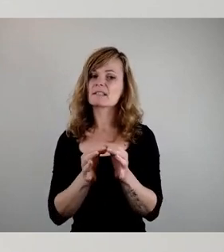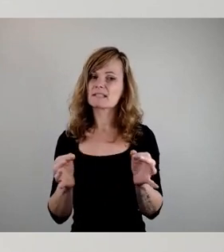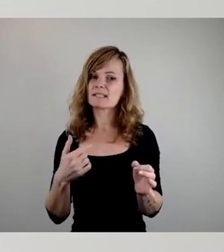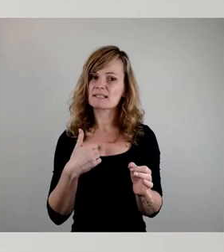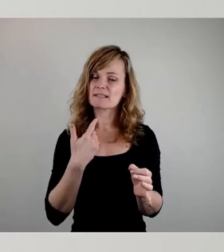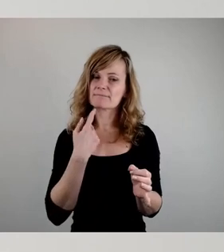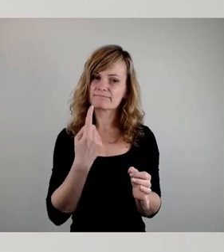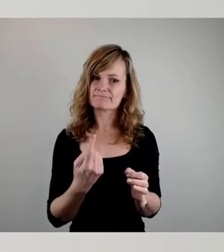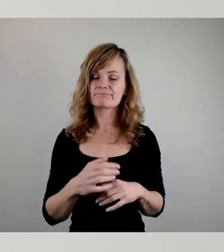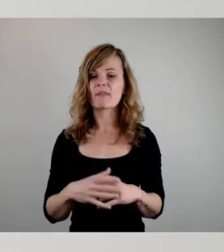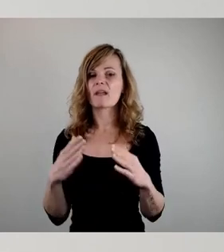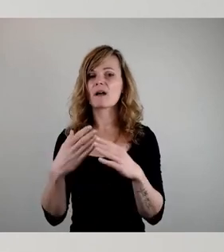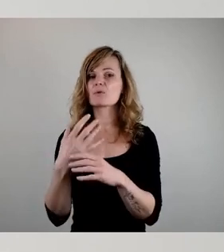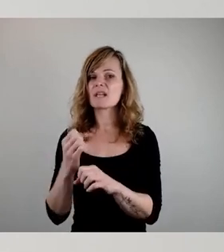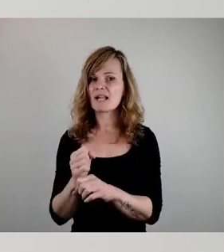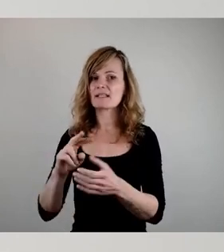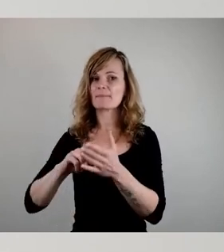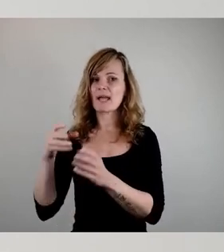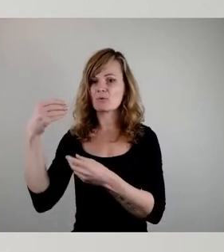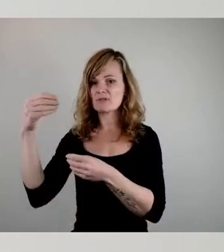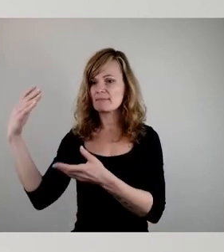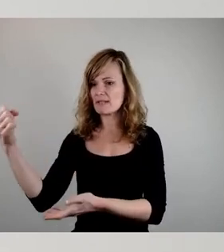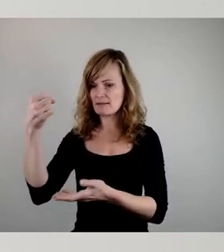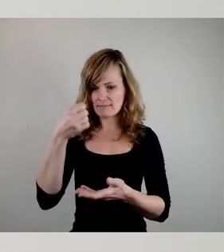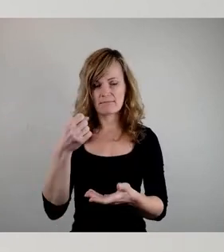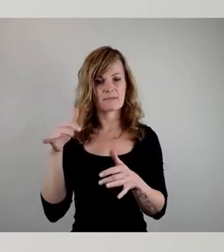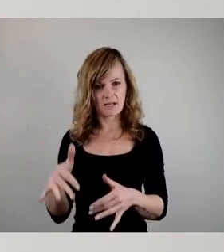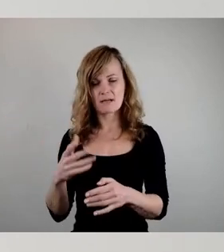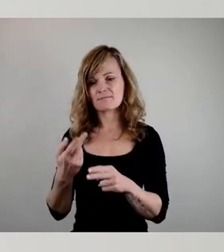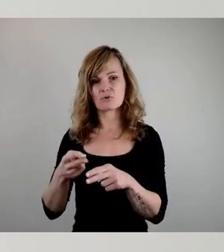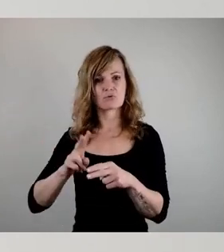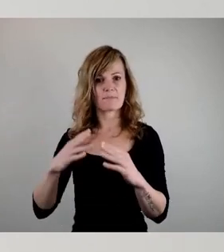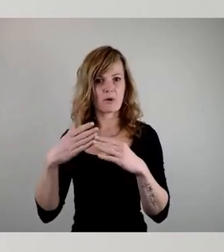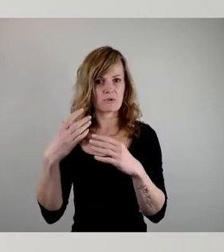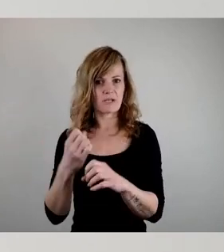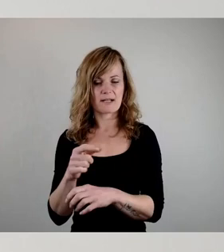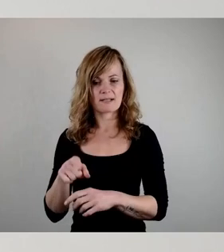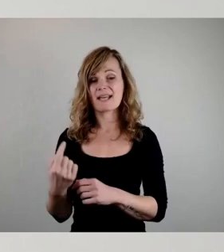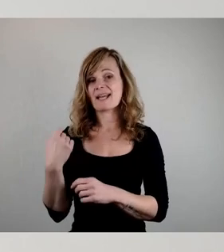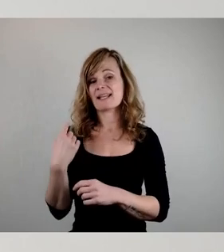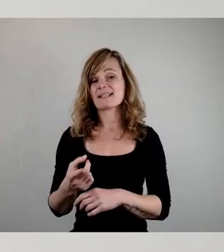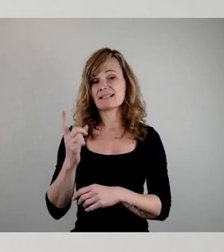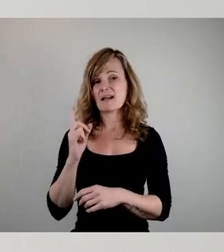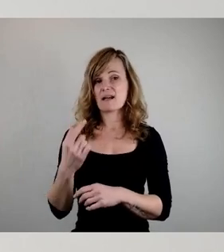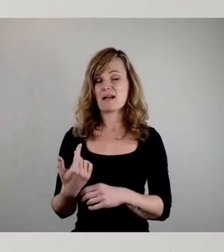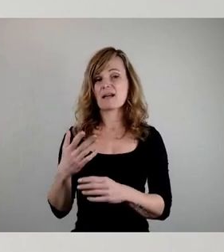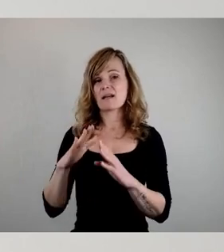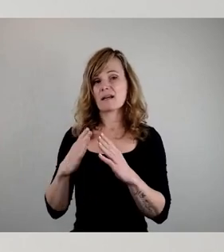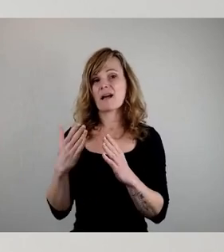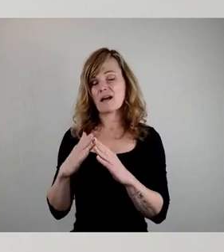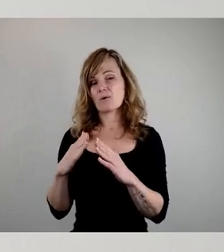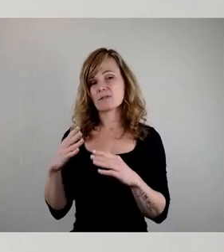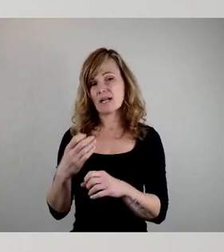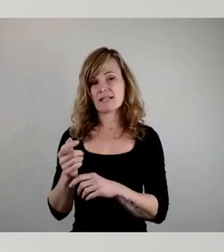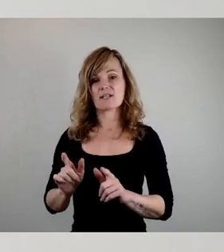Planungsmittel bereitgestellt mit dem beschlossenen Doppelhaushalt. Das ist aber im letzten Jahr der Haushaltssperre diese Planungsmittel zum Opfer gefallen und